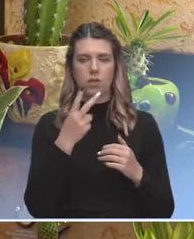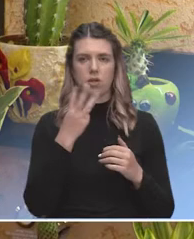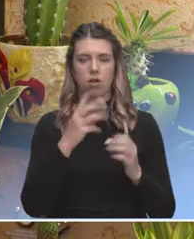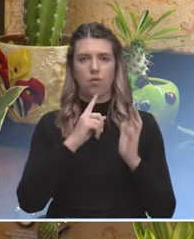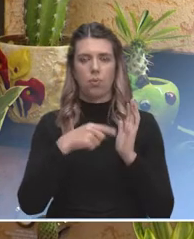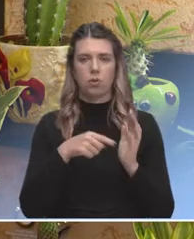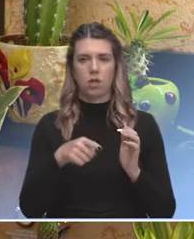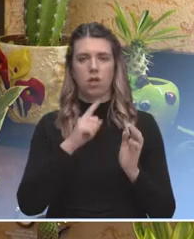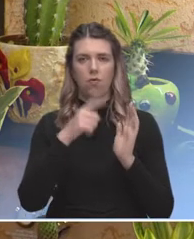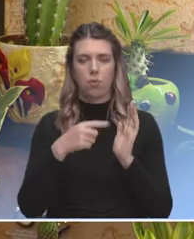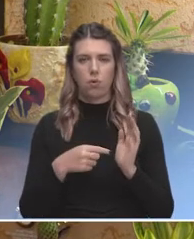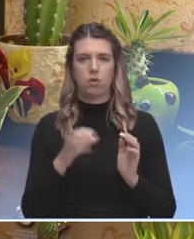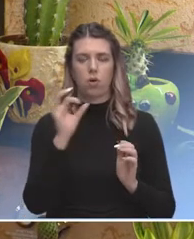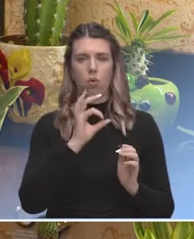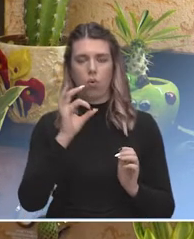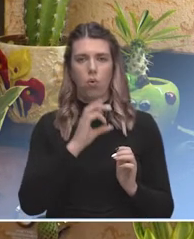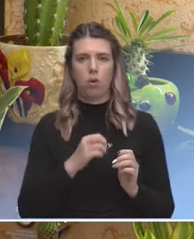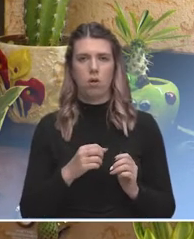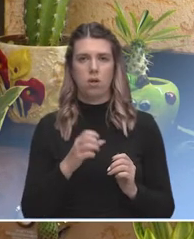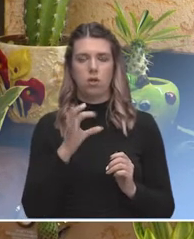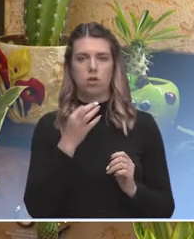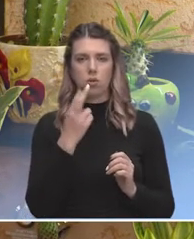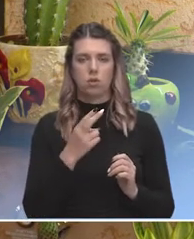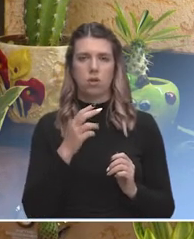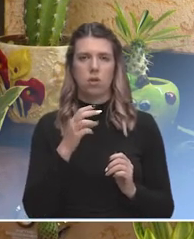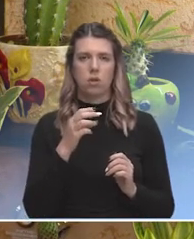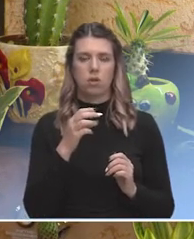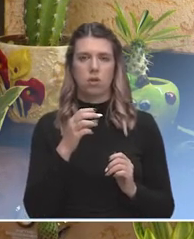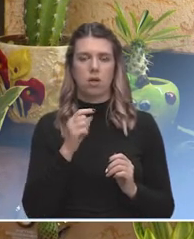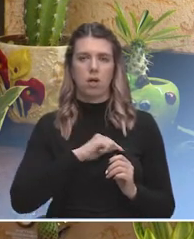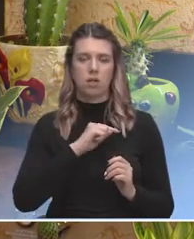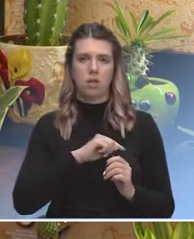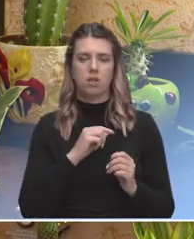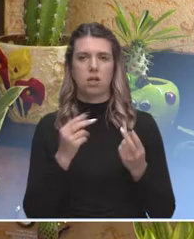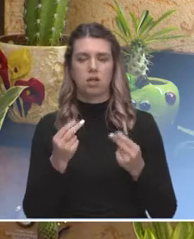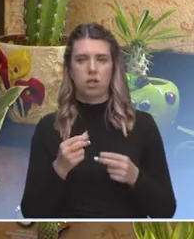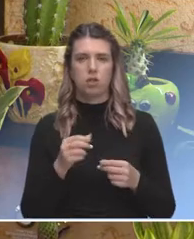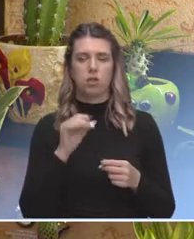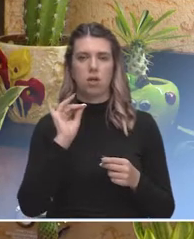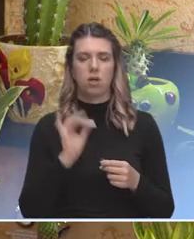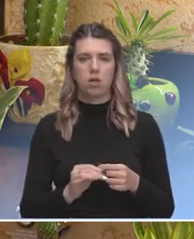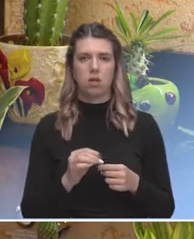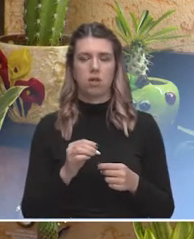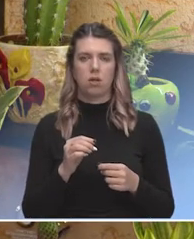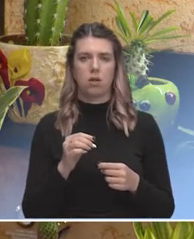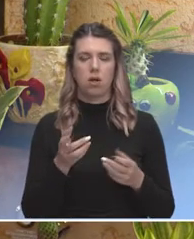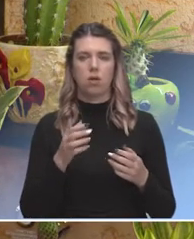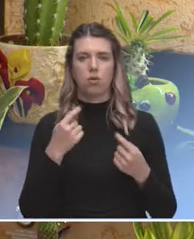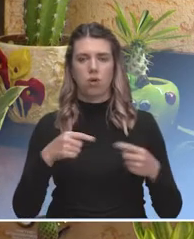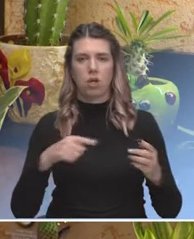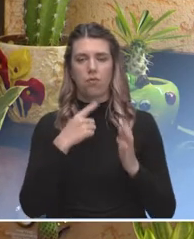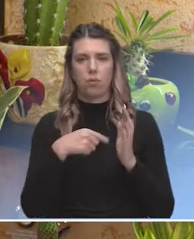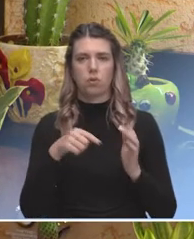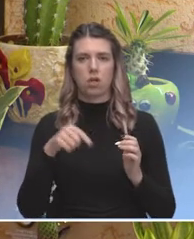23 вопросов – это вопросы о социально-демографических характеристиках И